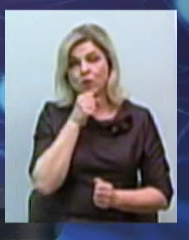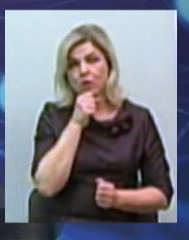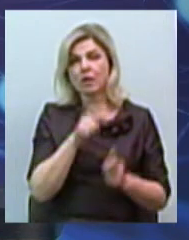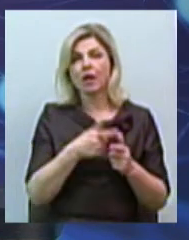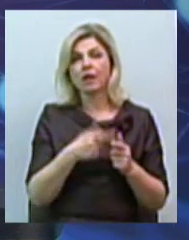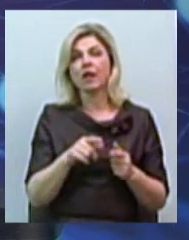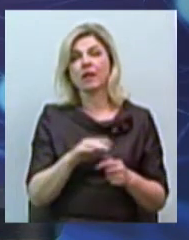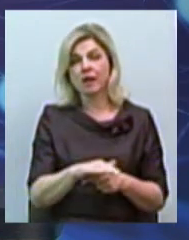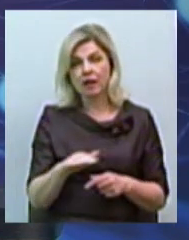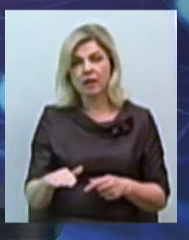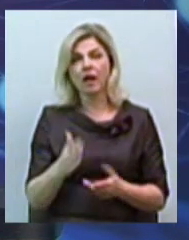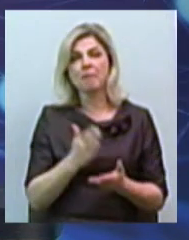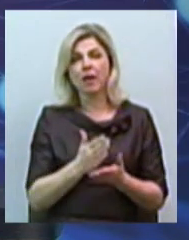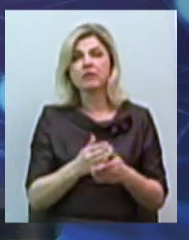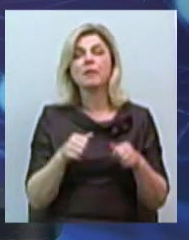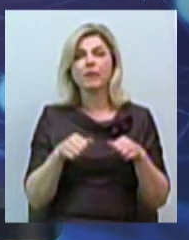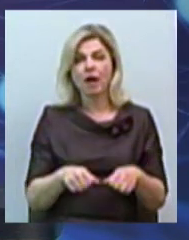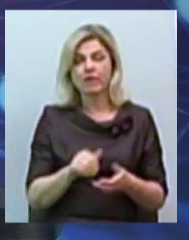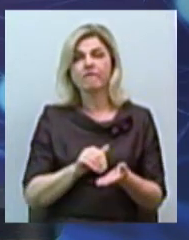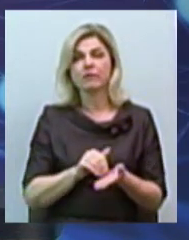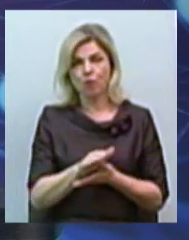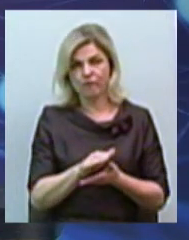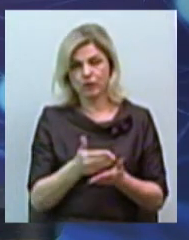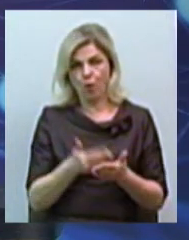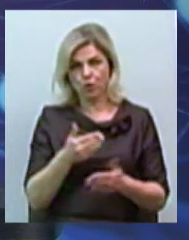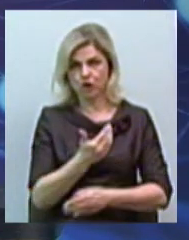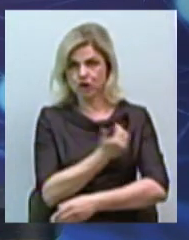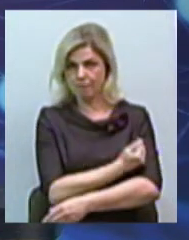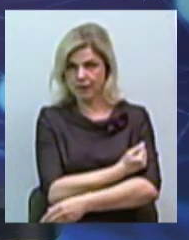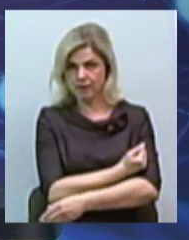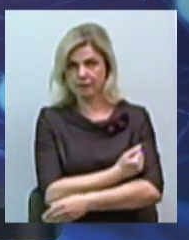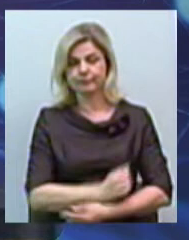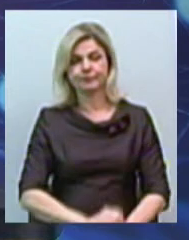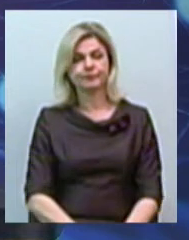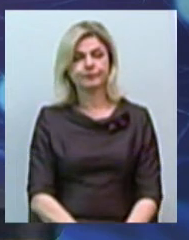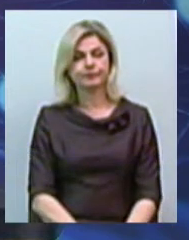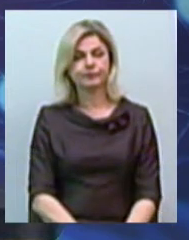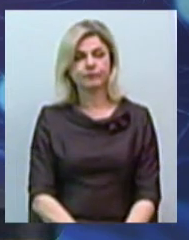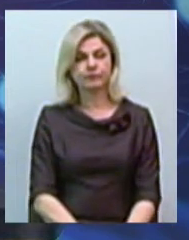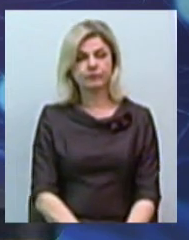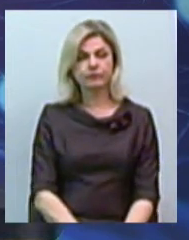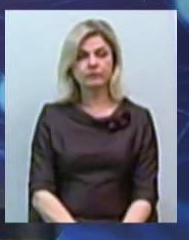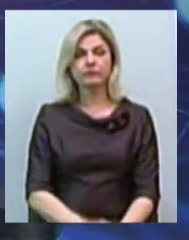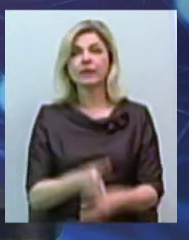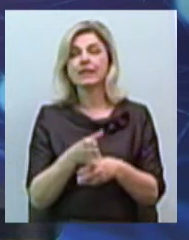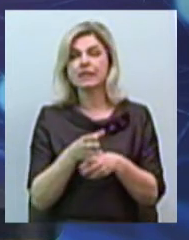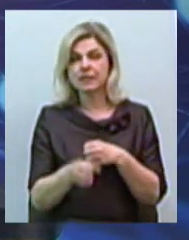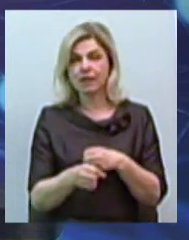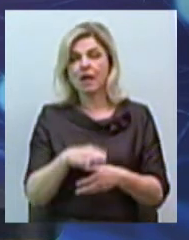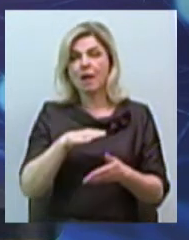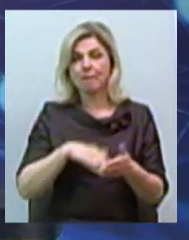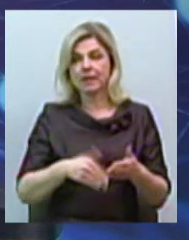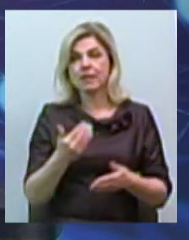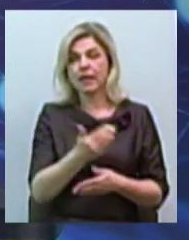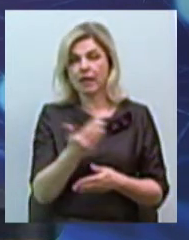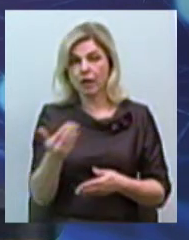населення, вони мають право відмовитися від щеплення. І насильно, без їхньої